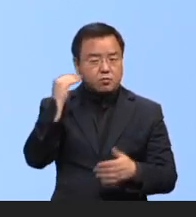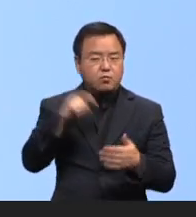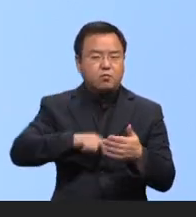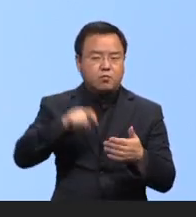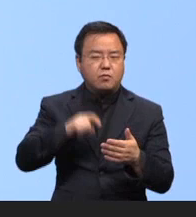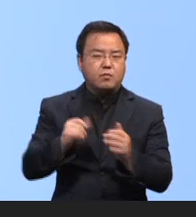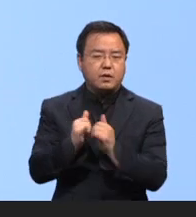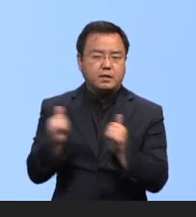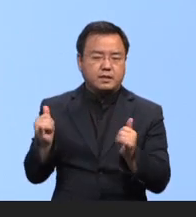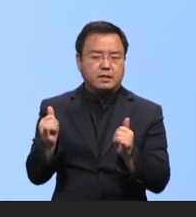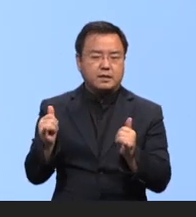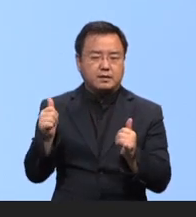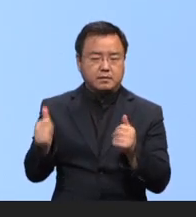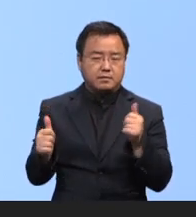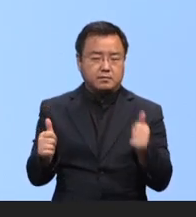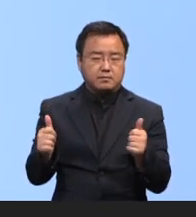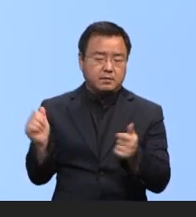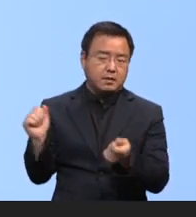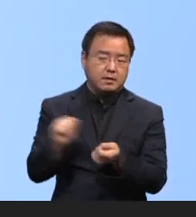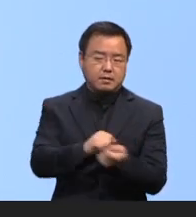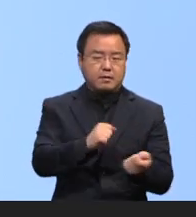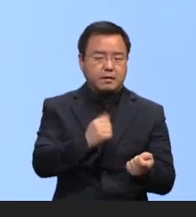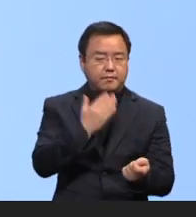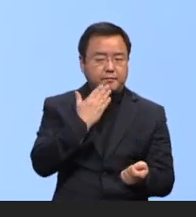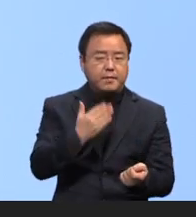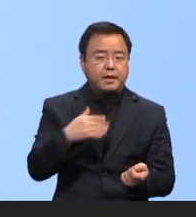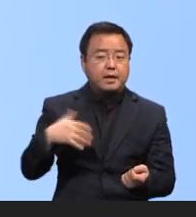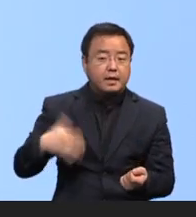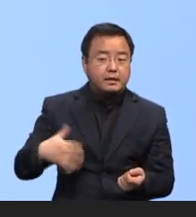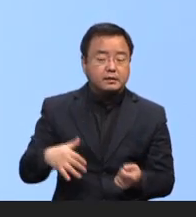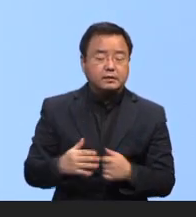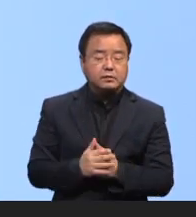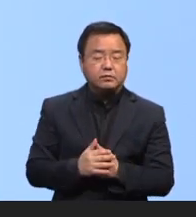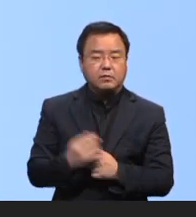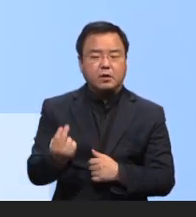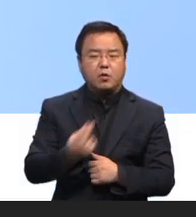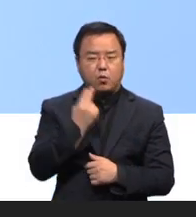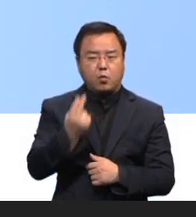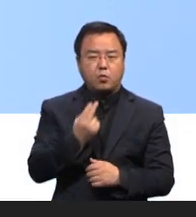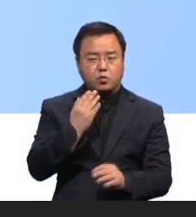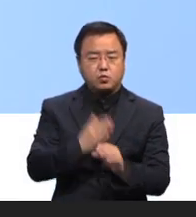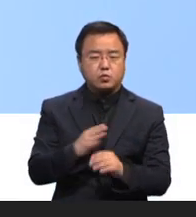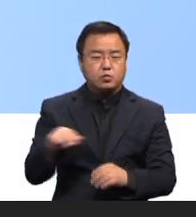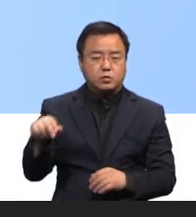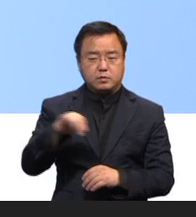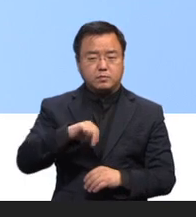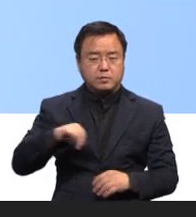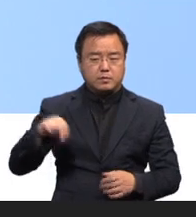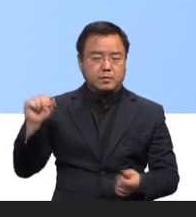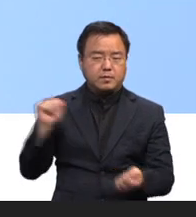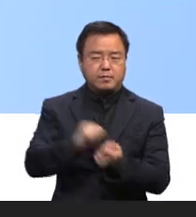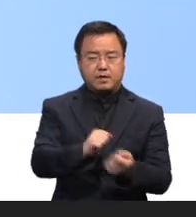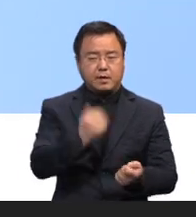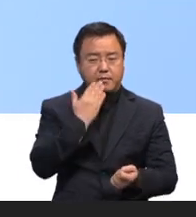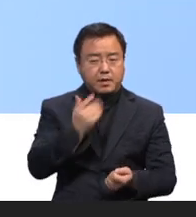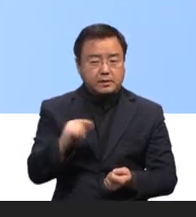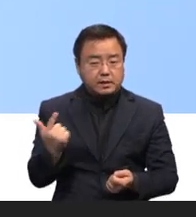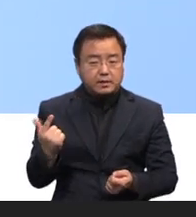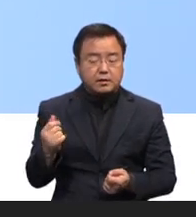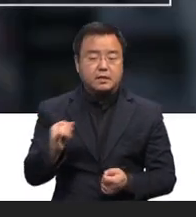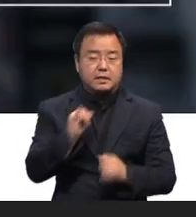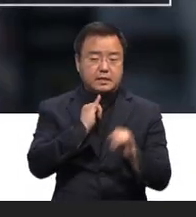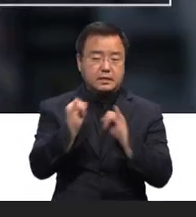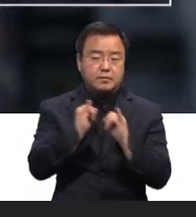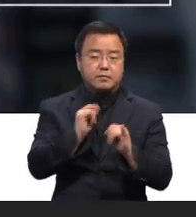사람으로 전파되는 사례도 확인되지 않고 있는 상황이구요 4 다매체 공기 중으로 바이러스가 전염될 수 있지 않느냐 뭐랄까 인터뷰에 나온